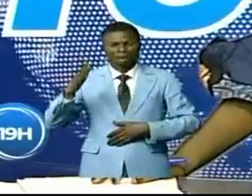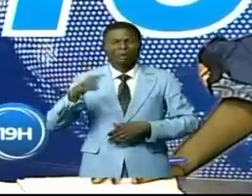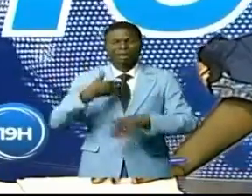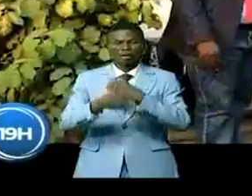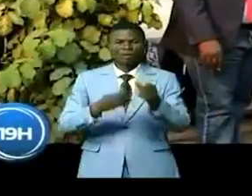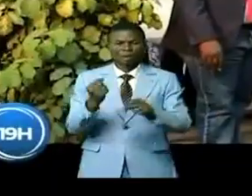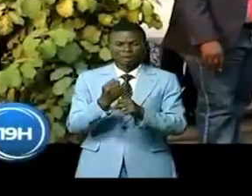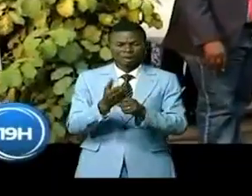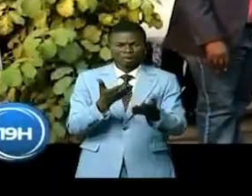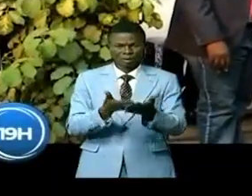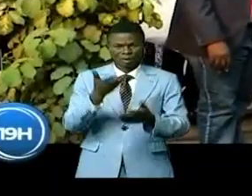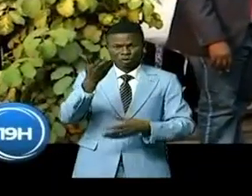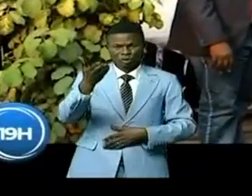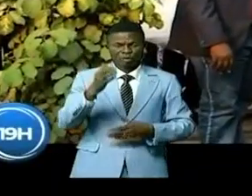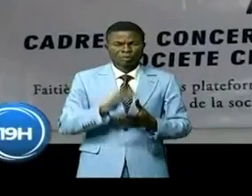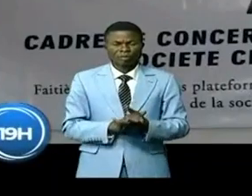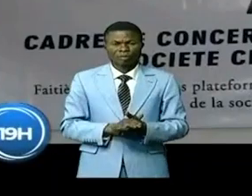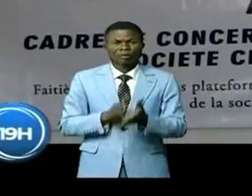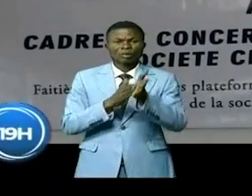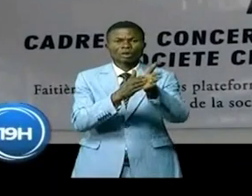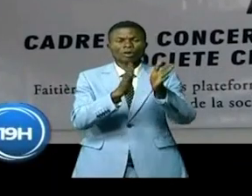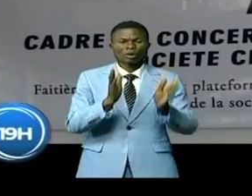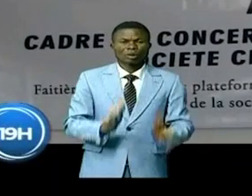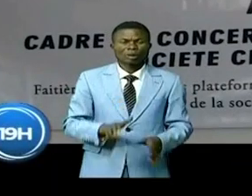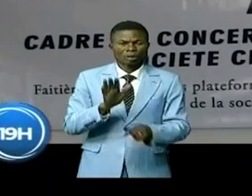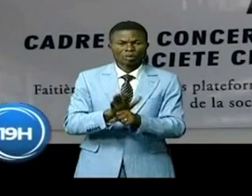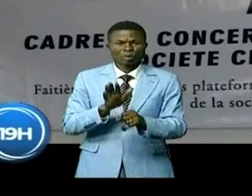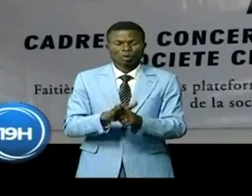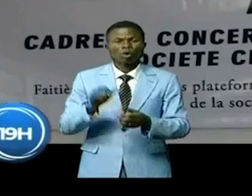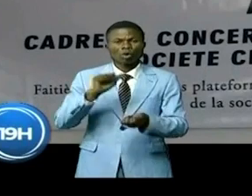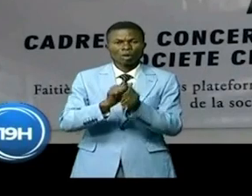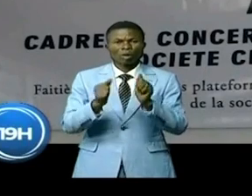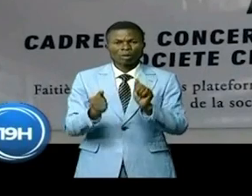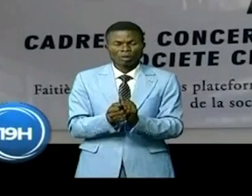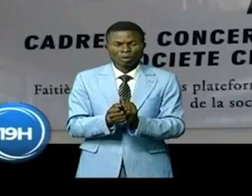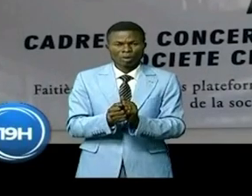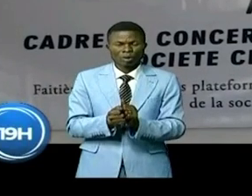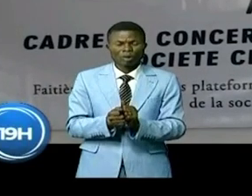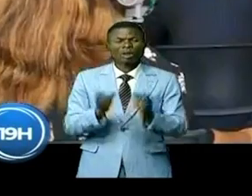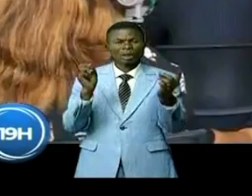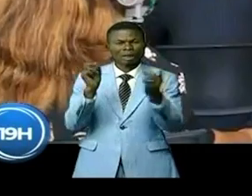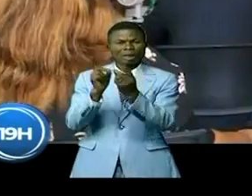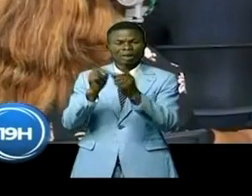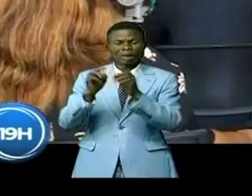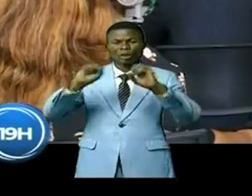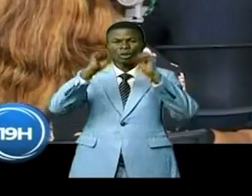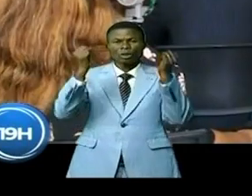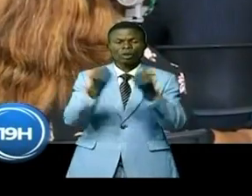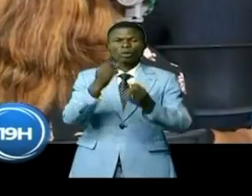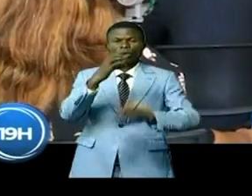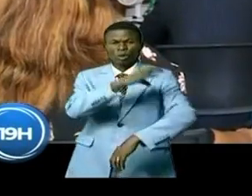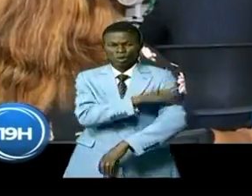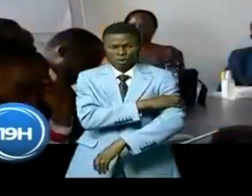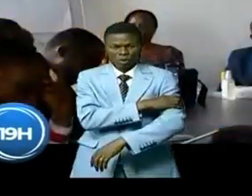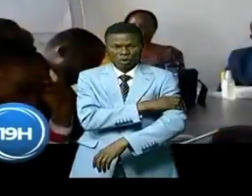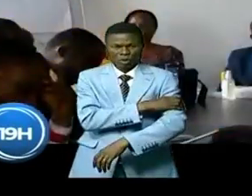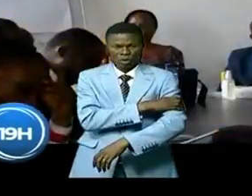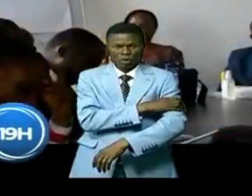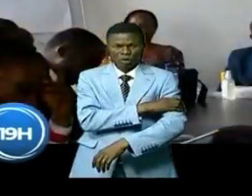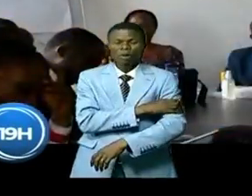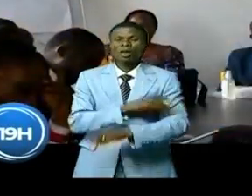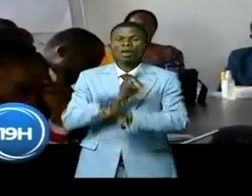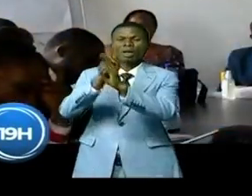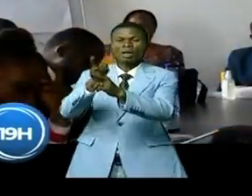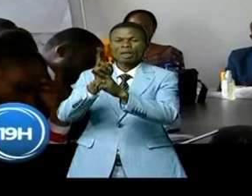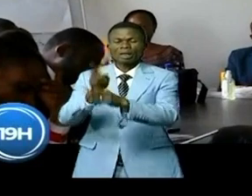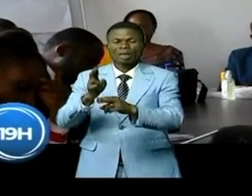exercice. 15 teams leaders, selon les différentes thématiques du cadre de concertation de la société civile, passeront pour restituer aux